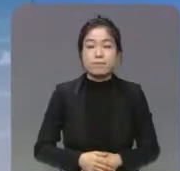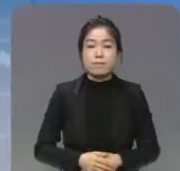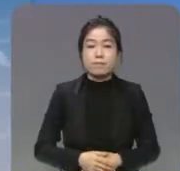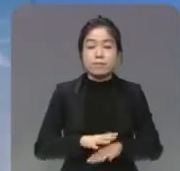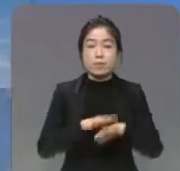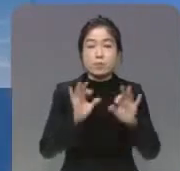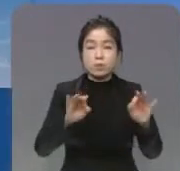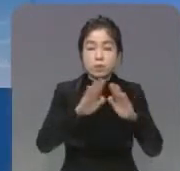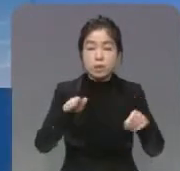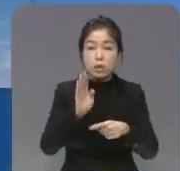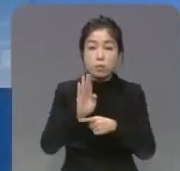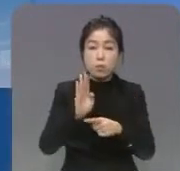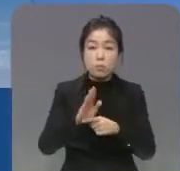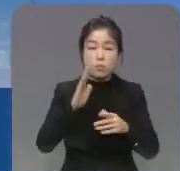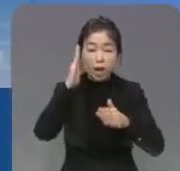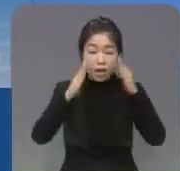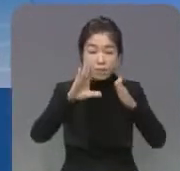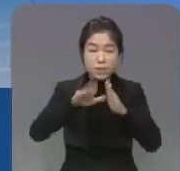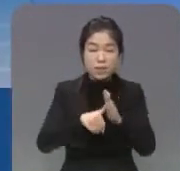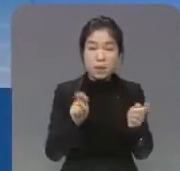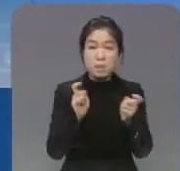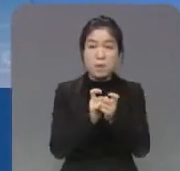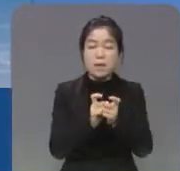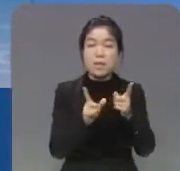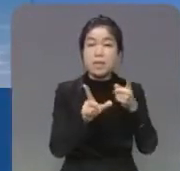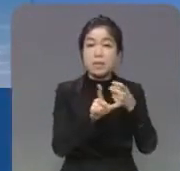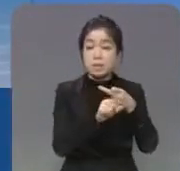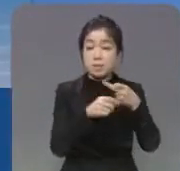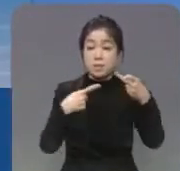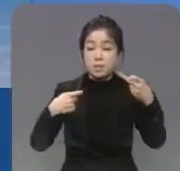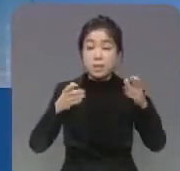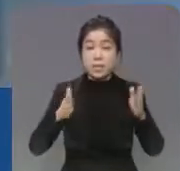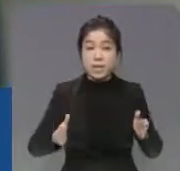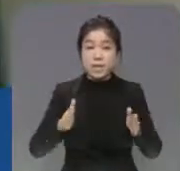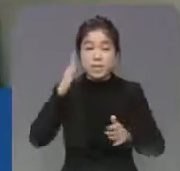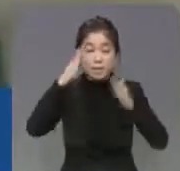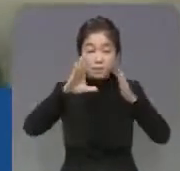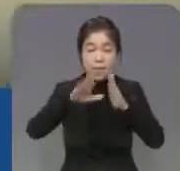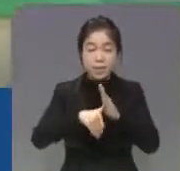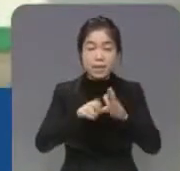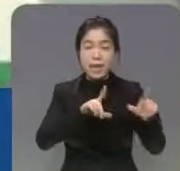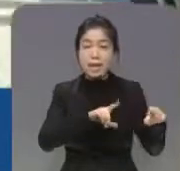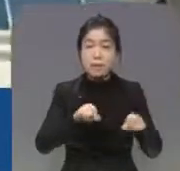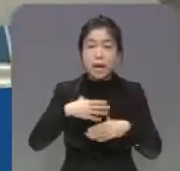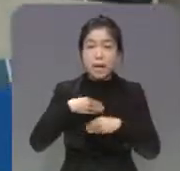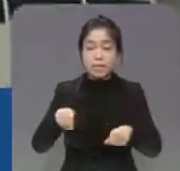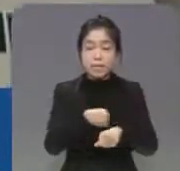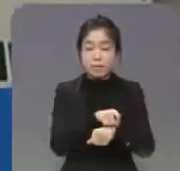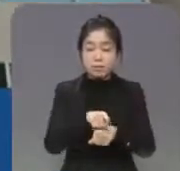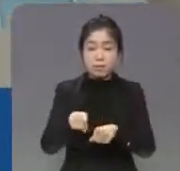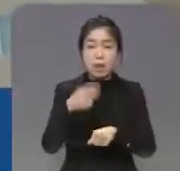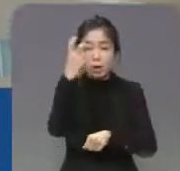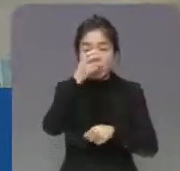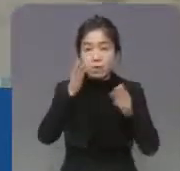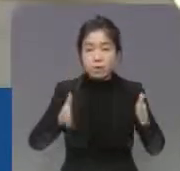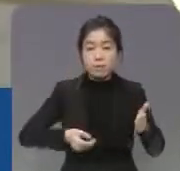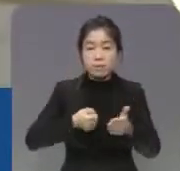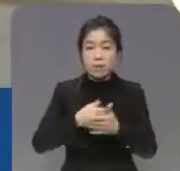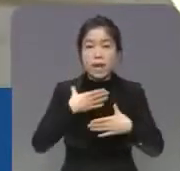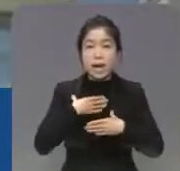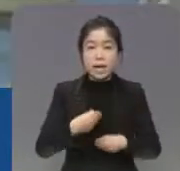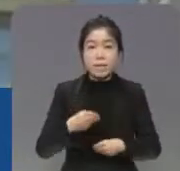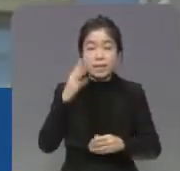농협 전남지역본부가 김장철을 맞아 다음 달 11일까지를 김장철 식품안전특별관리기간으로 정해